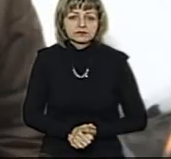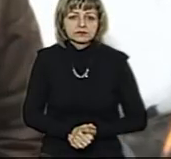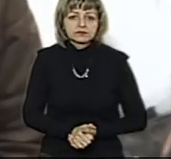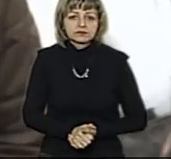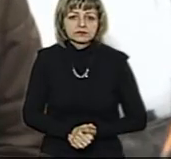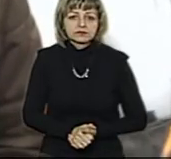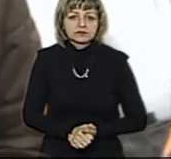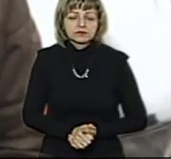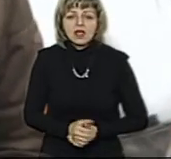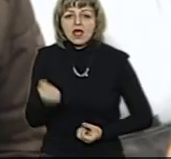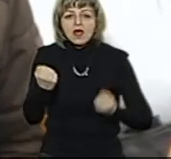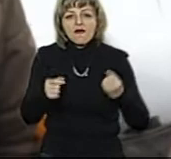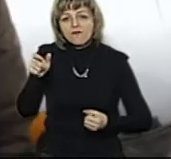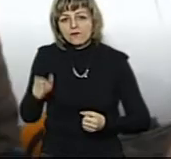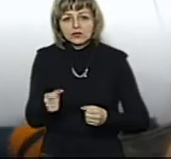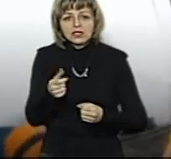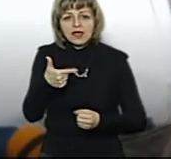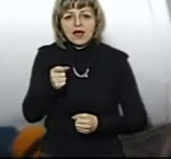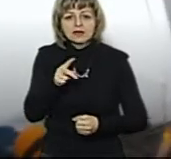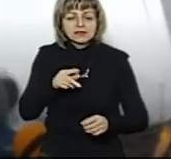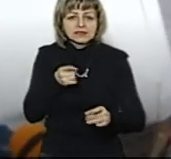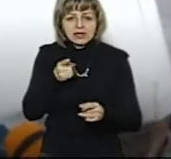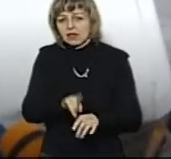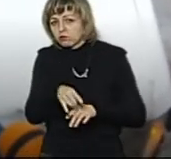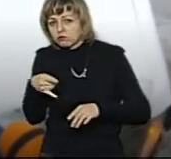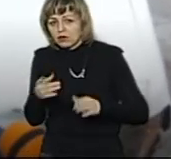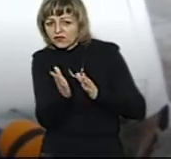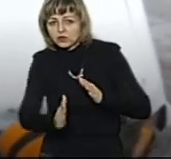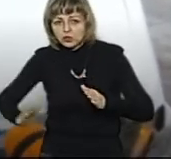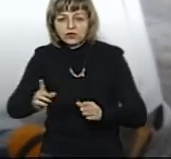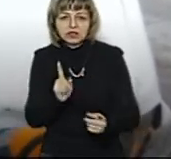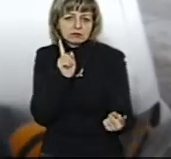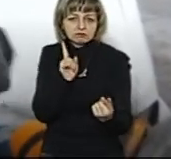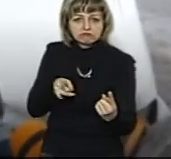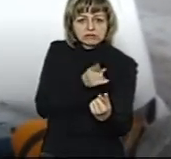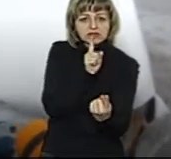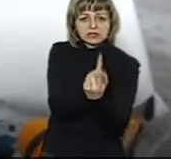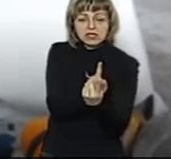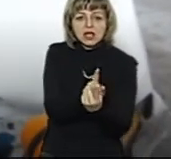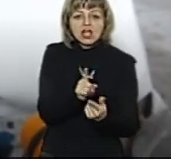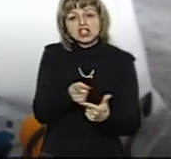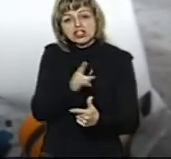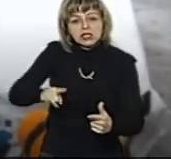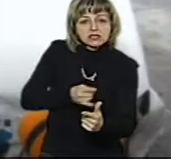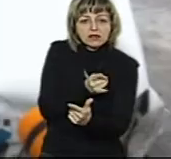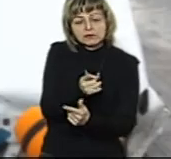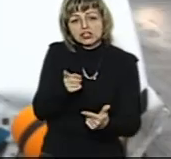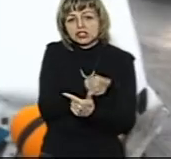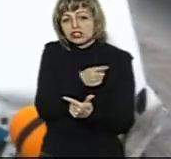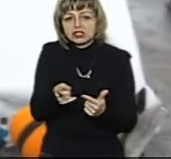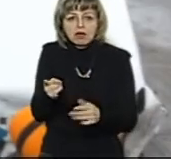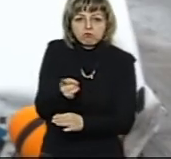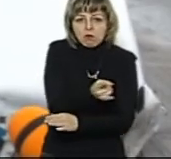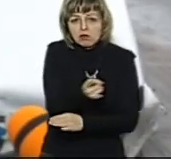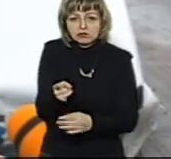обгон совершал, то ли... Водій «Газеля», яка зліва в кюветі, виїхав на зустрічну смугу. Чи обгін здійснював, чи занесло, не знаю.